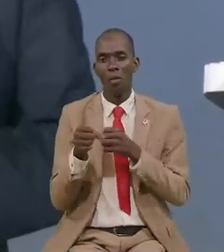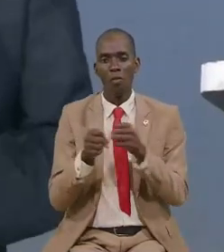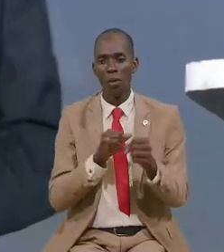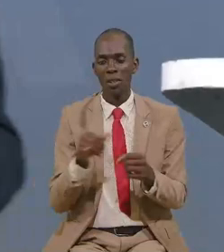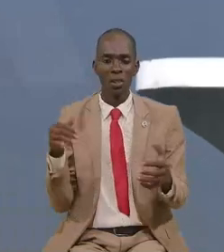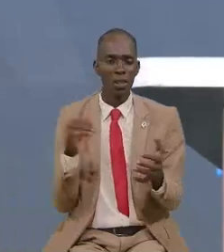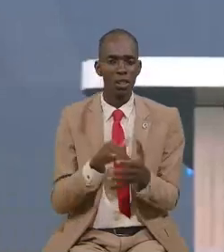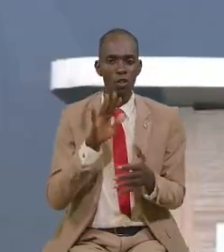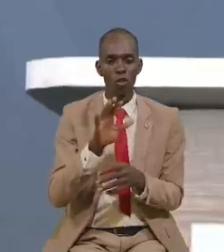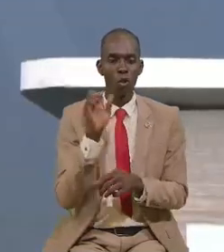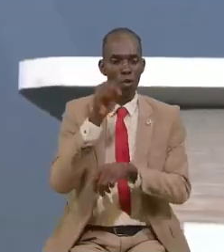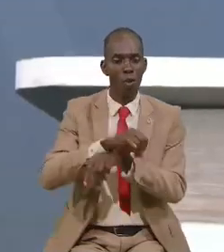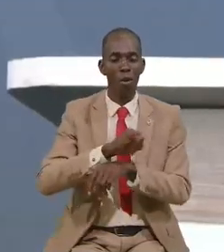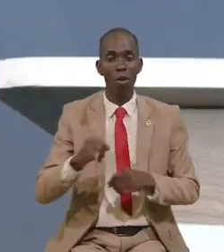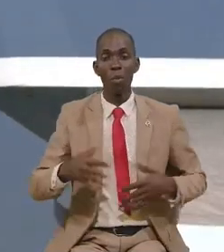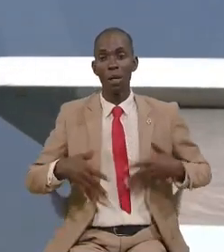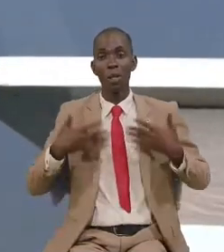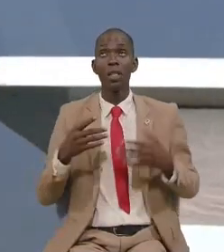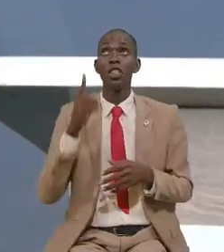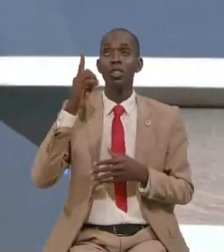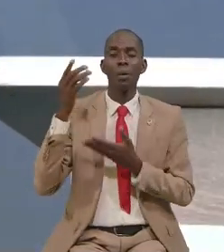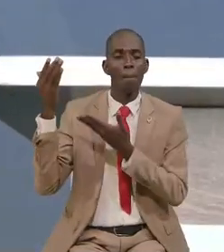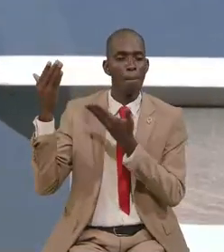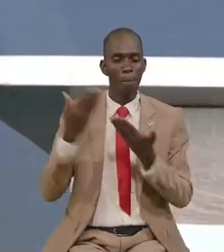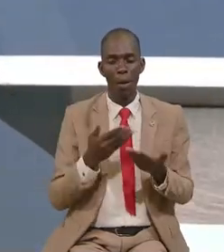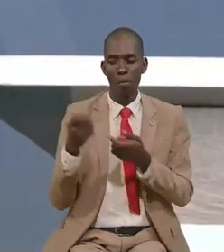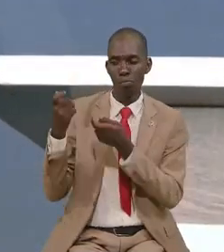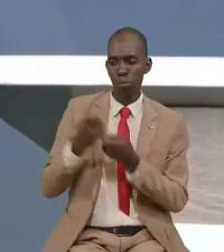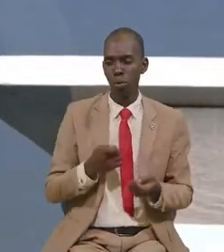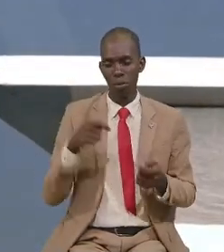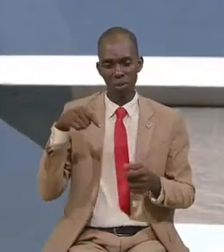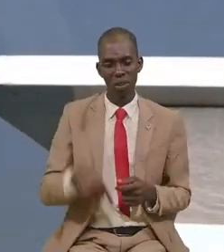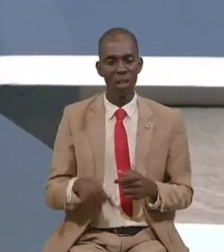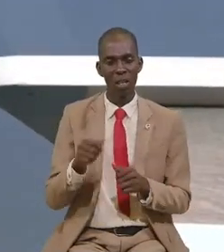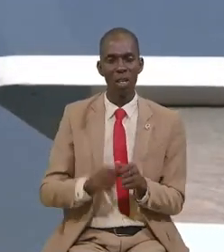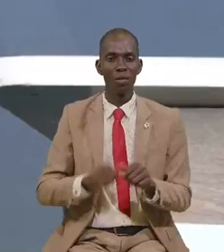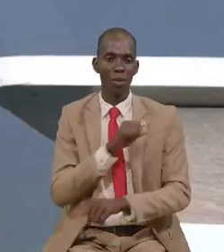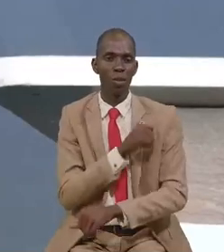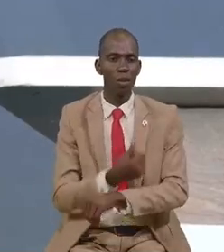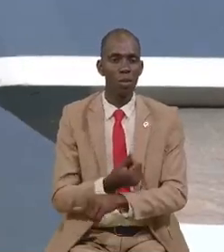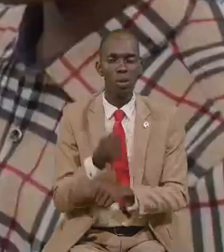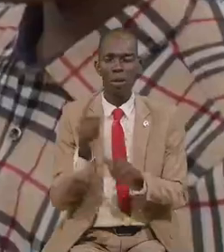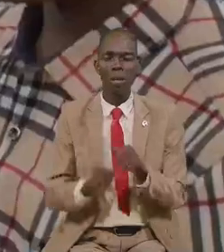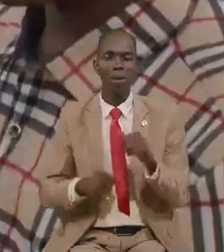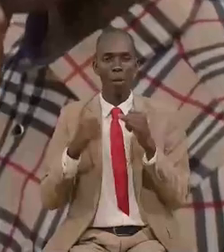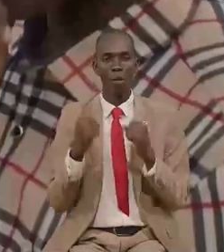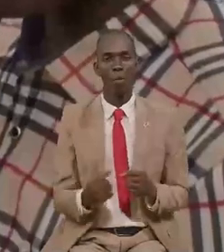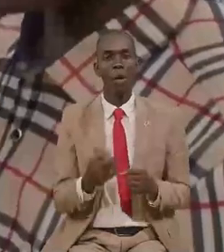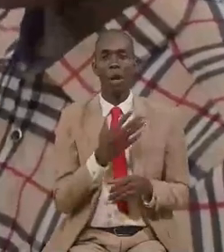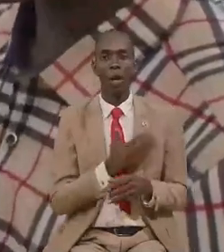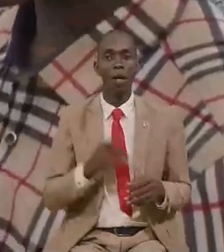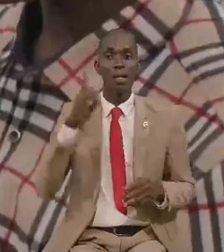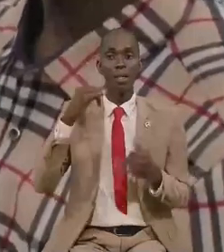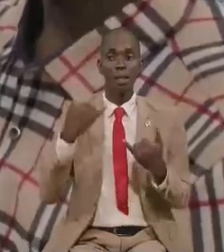vie victorieuse, il renverse toute autorité et toute domination et il